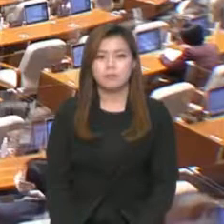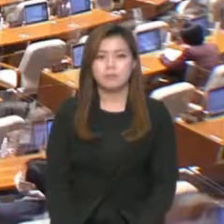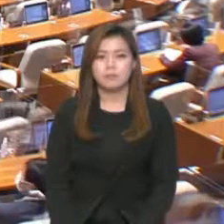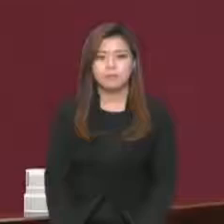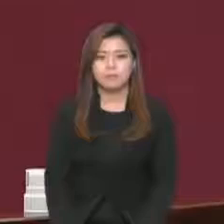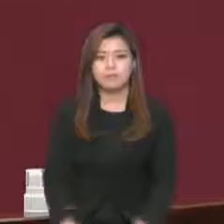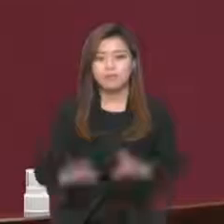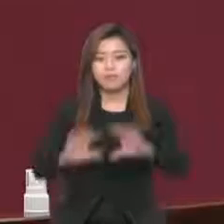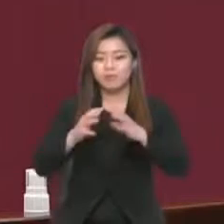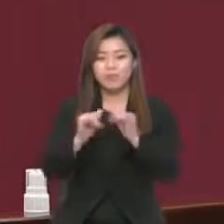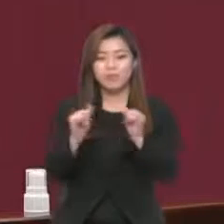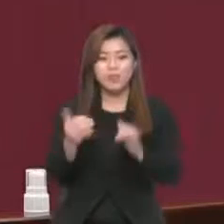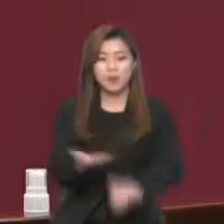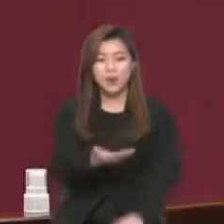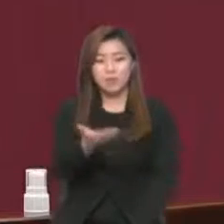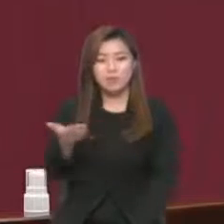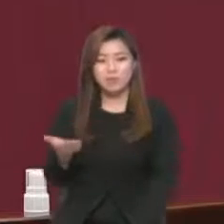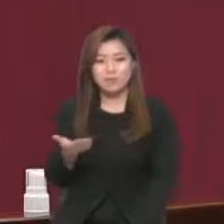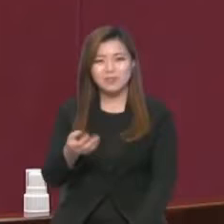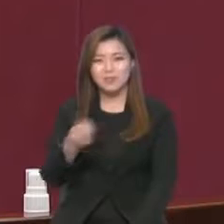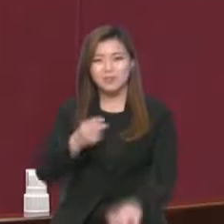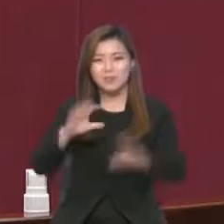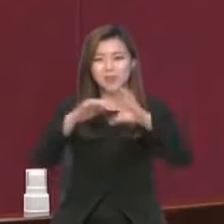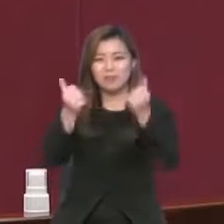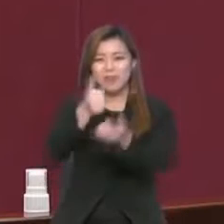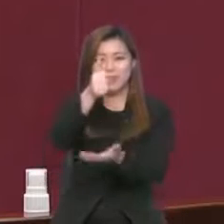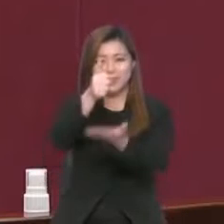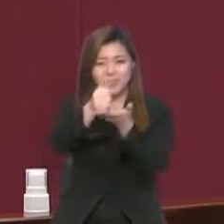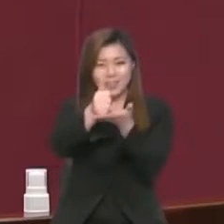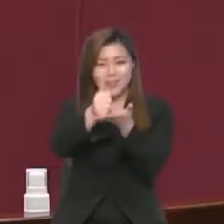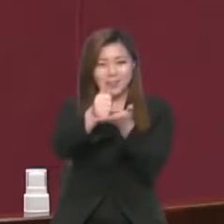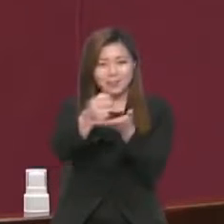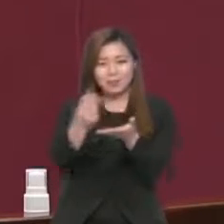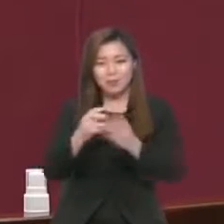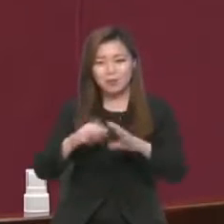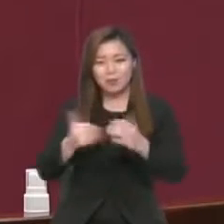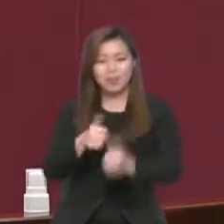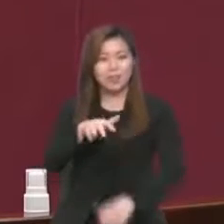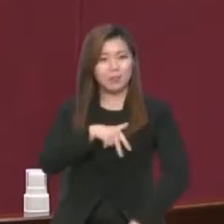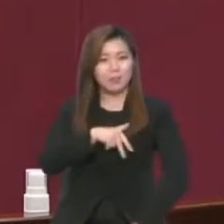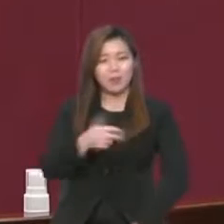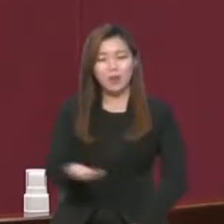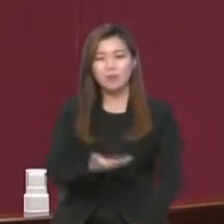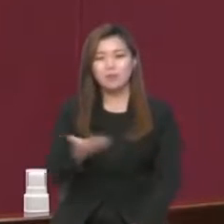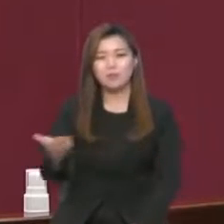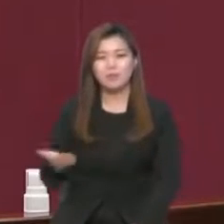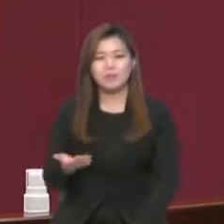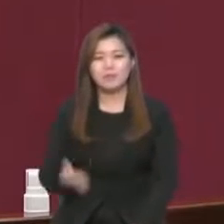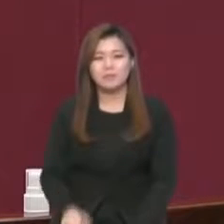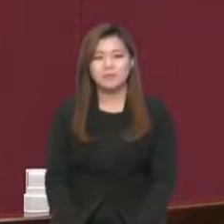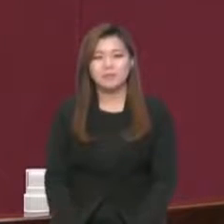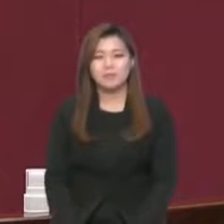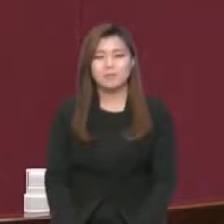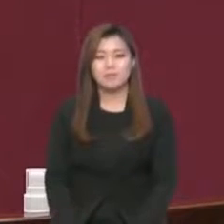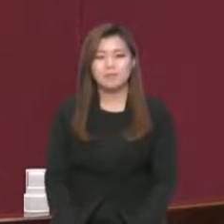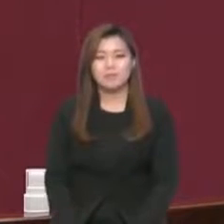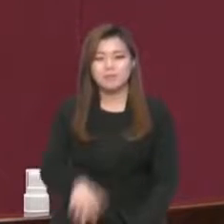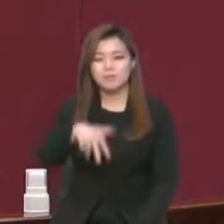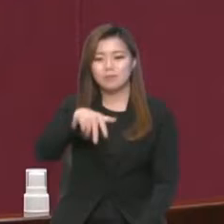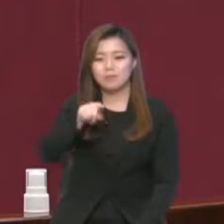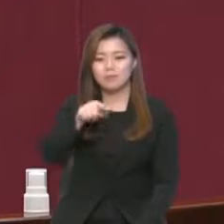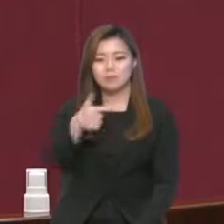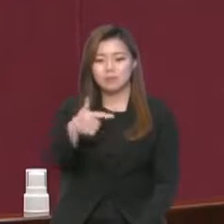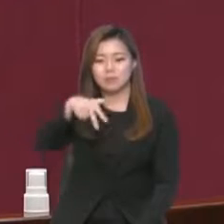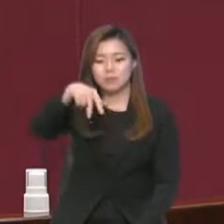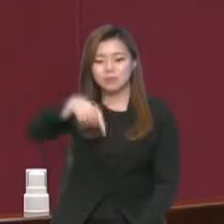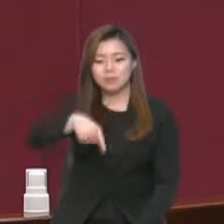존경하는 국민 여러분, 박병석 국회의장님과 선배 동료 의원 여러분, 국민의힘 비례대표